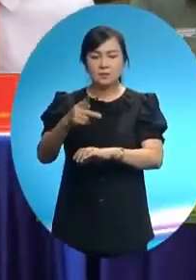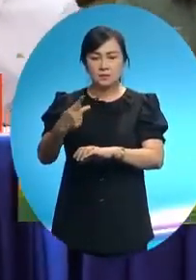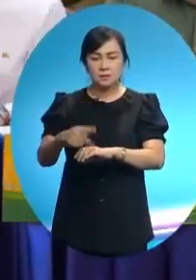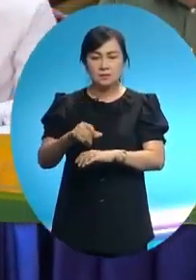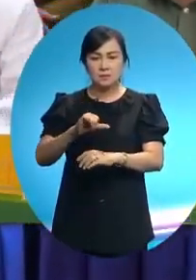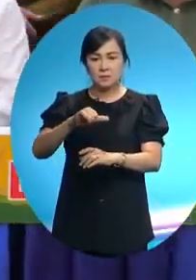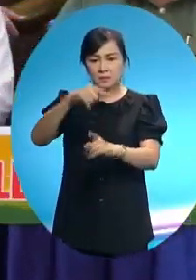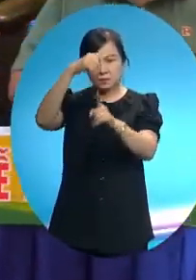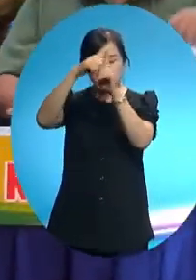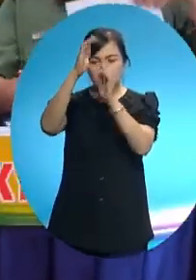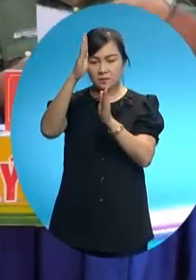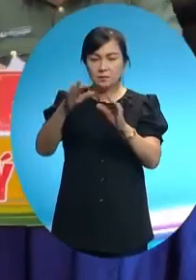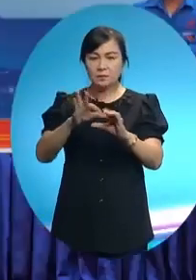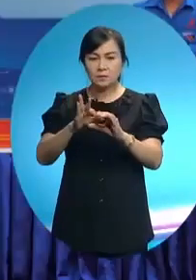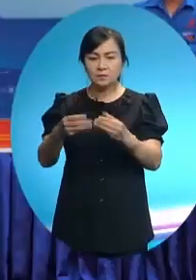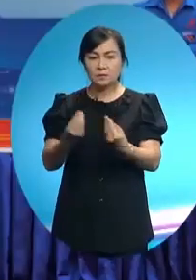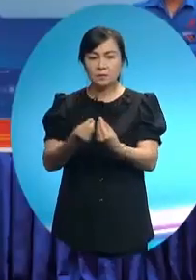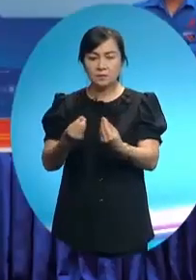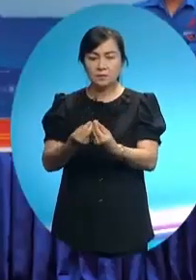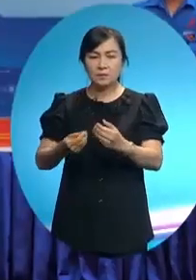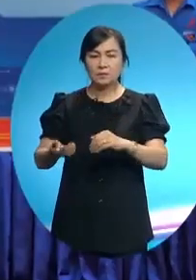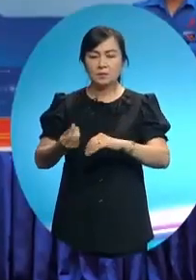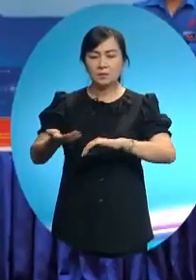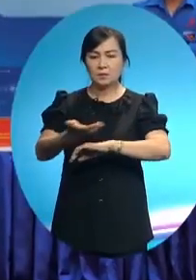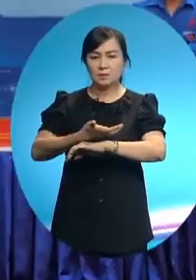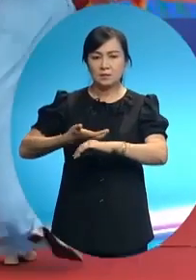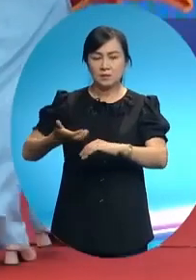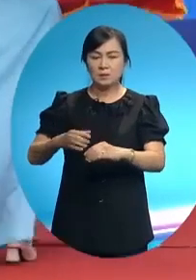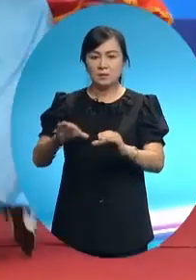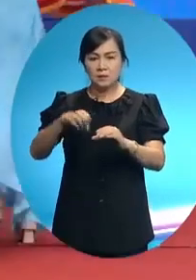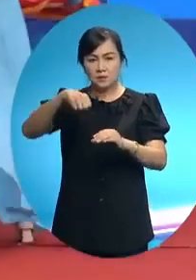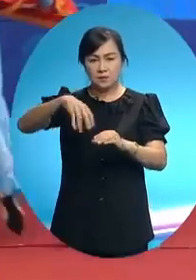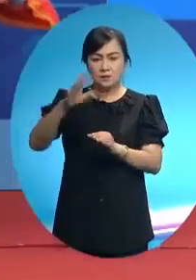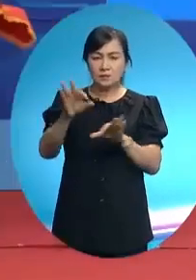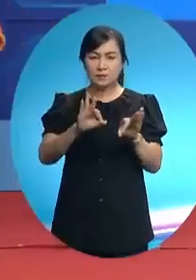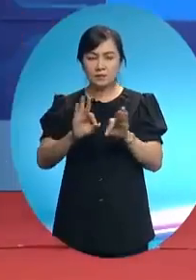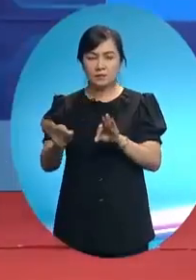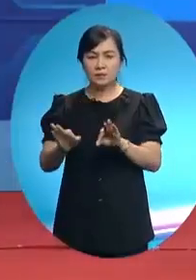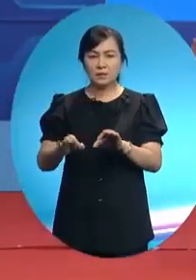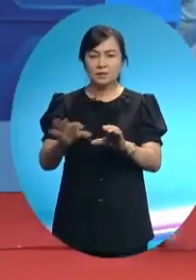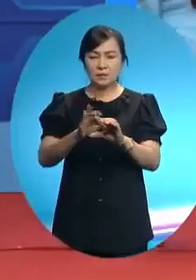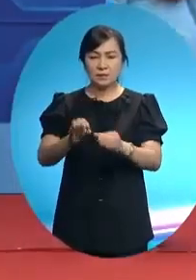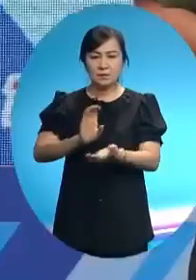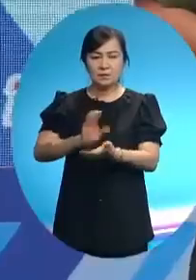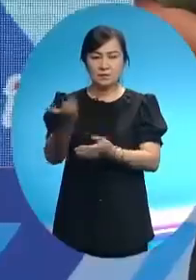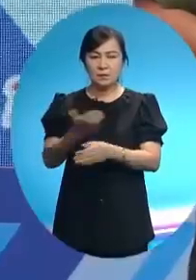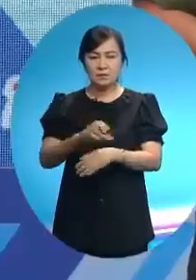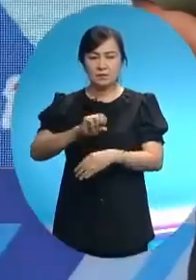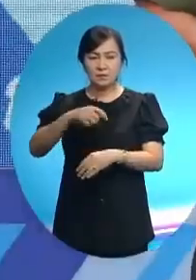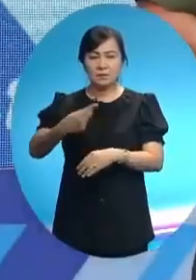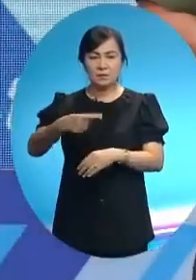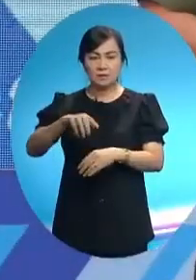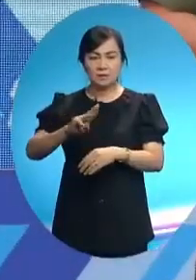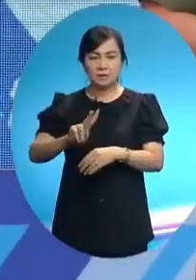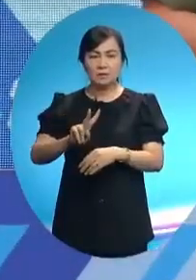viên Sam cô sở y tế thành phố công ty đầu tư tài chính Nhà Nước thành phố tổng công ty Điện lực Thành phố Hồ Chí Minh tổng công ty cấp nước Sài Gòn s